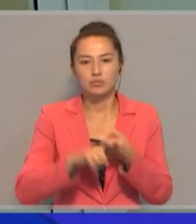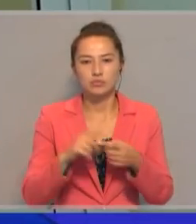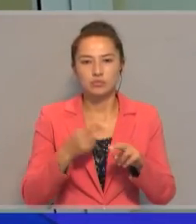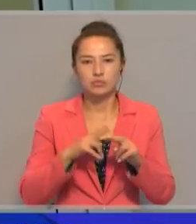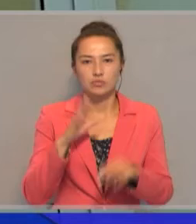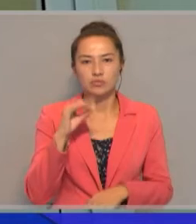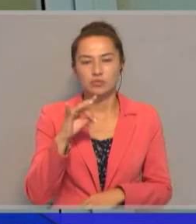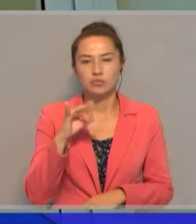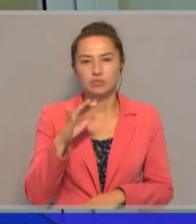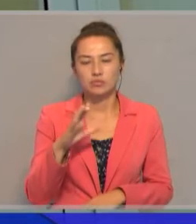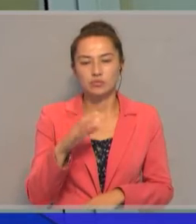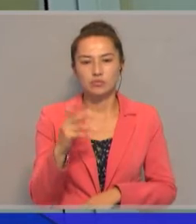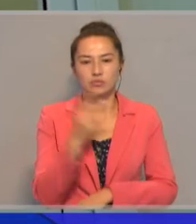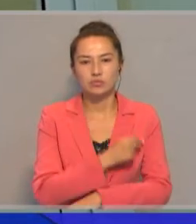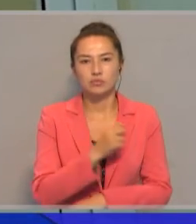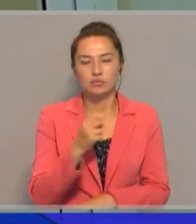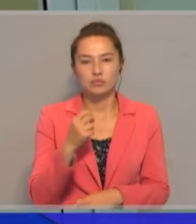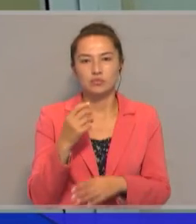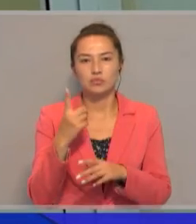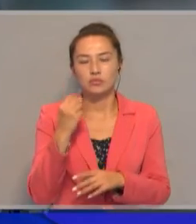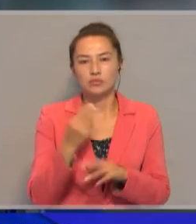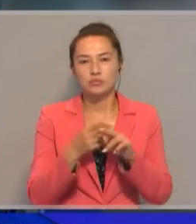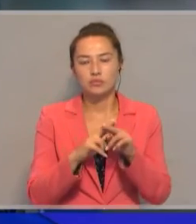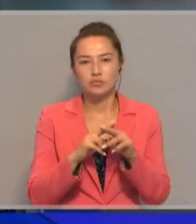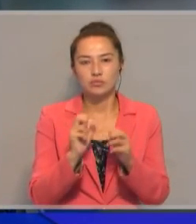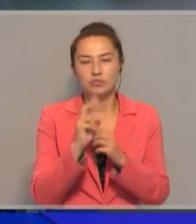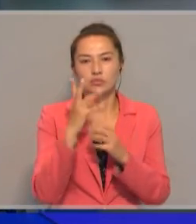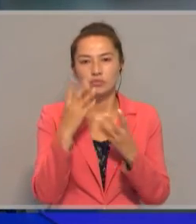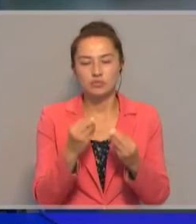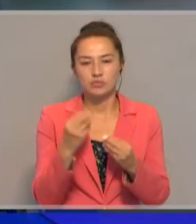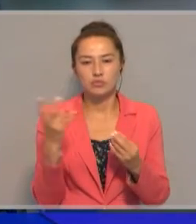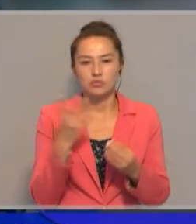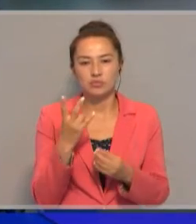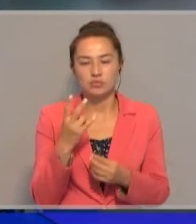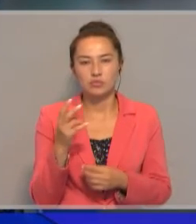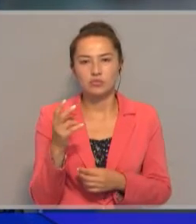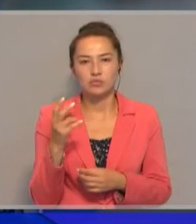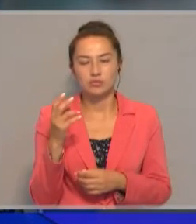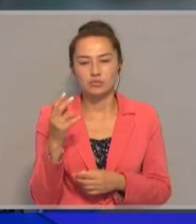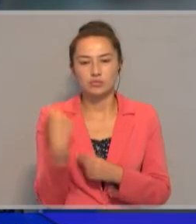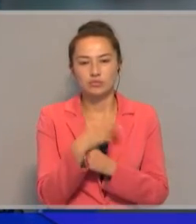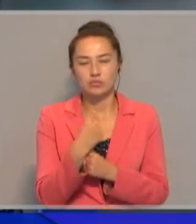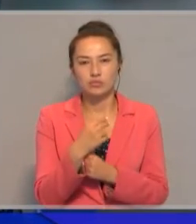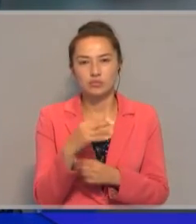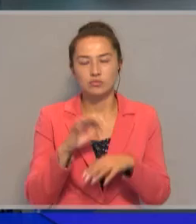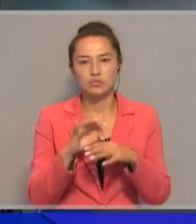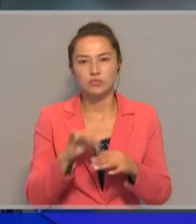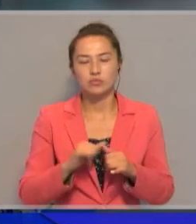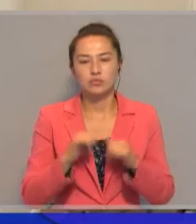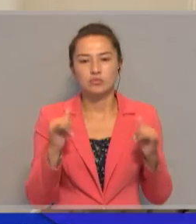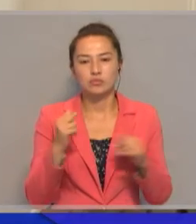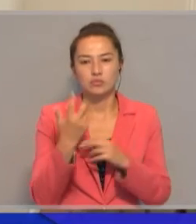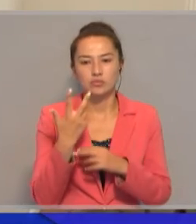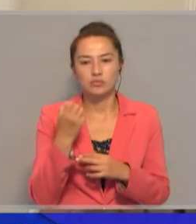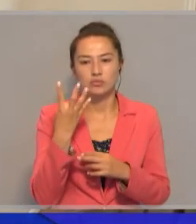қарсы препараттарды алғашқы 12 күннің ішінде қабылдау керек екен. Ал науқастардың дені ауруын асқандырып, 13-ші